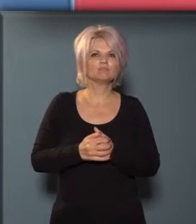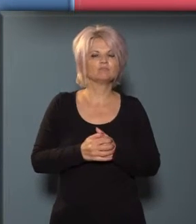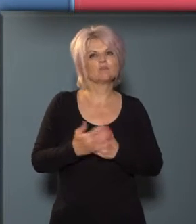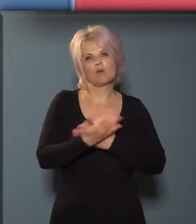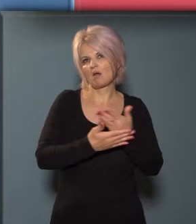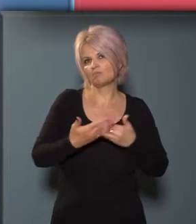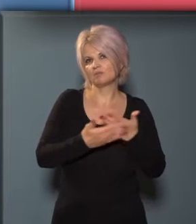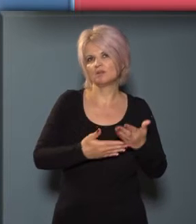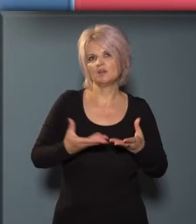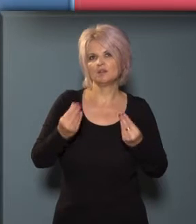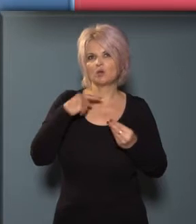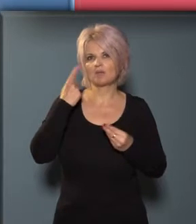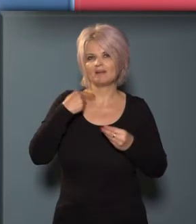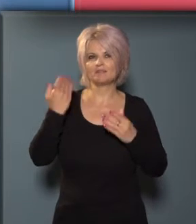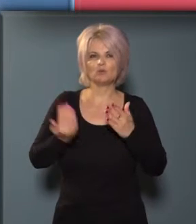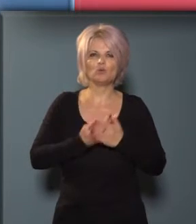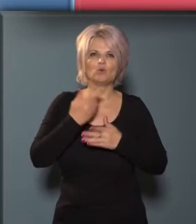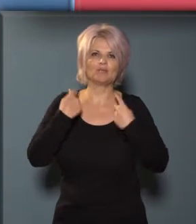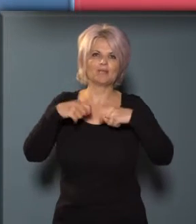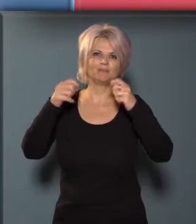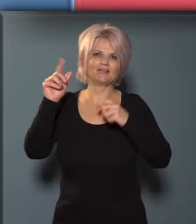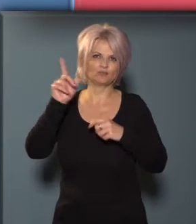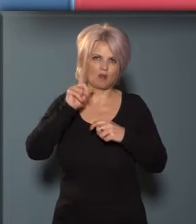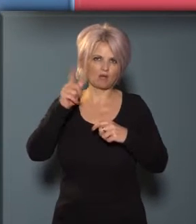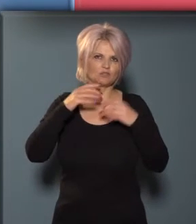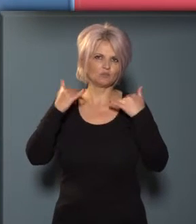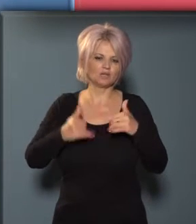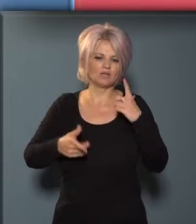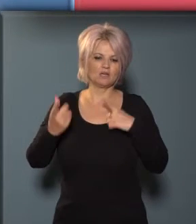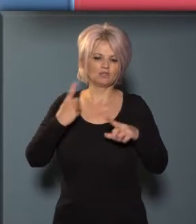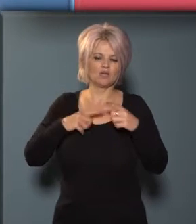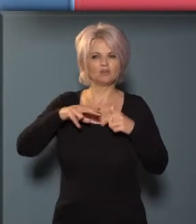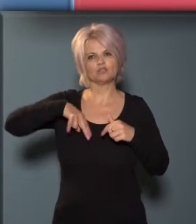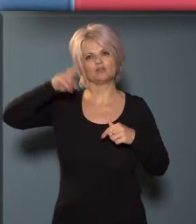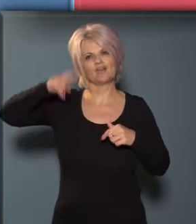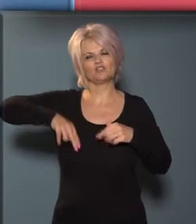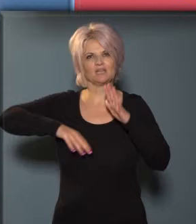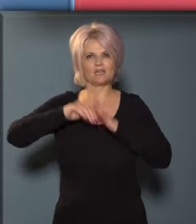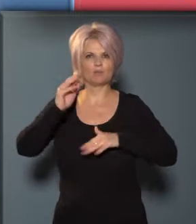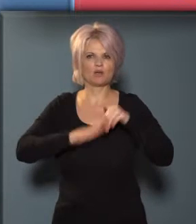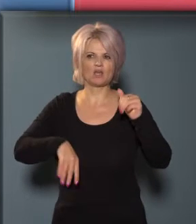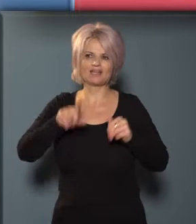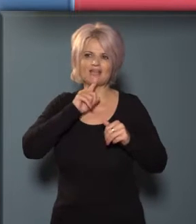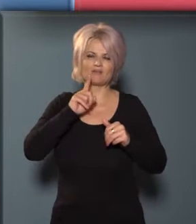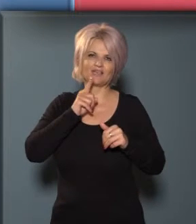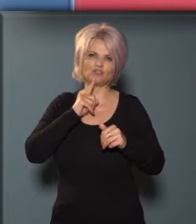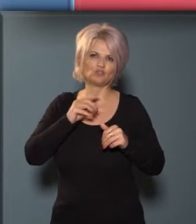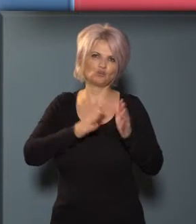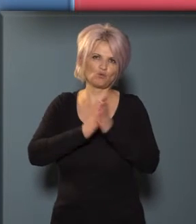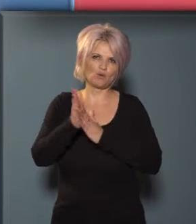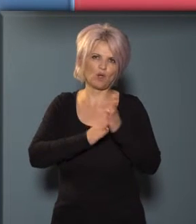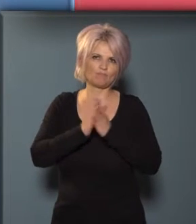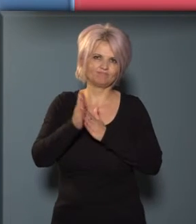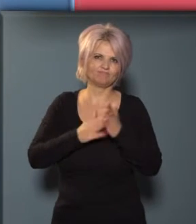sokat beszélünk az új építésű lakásokról mostanában. Sajnos ez a festékiparnak kevesebb örömet jelent,